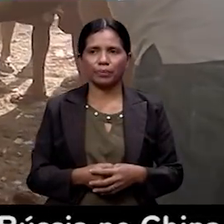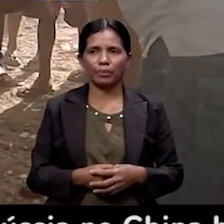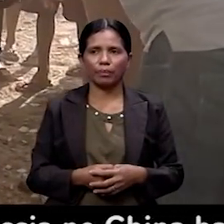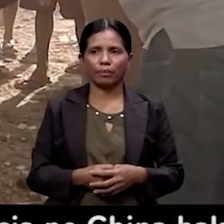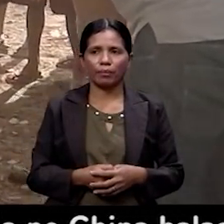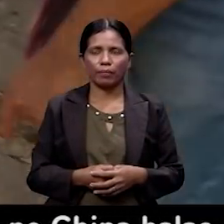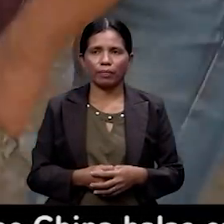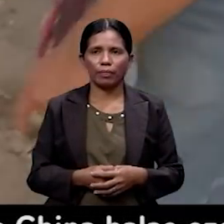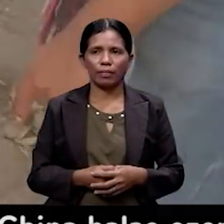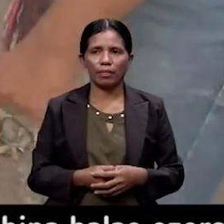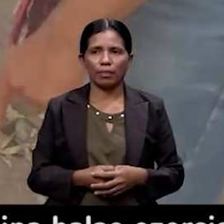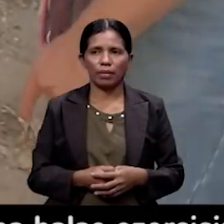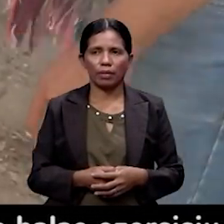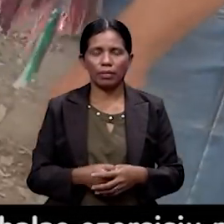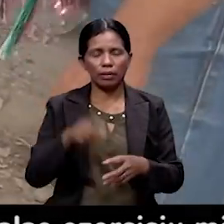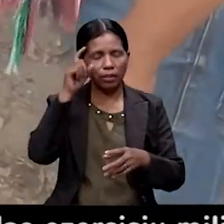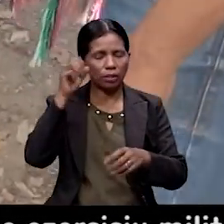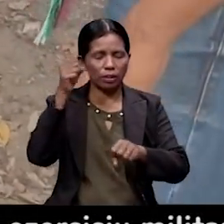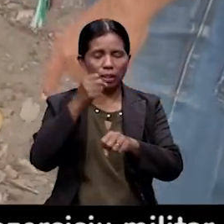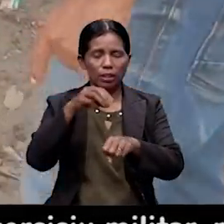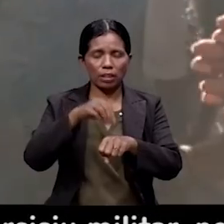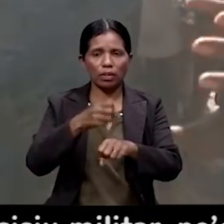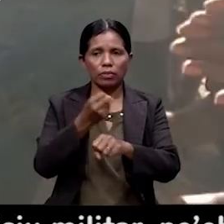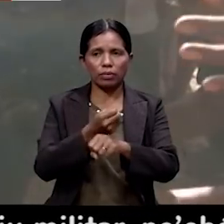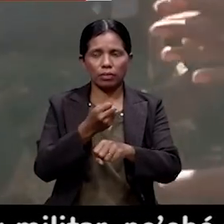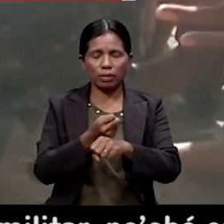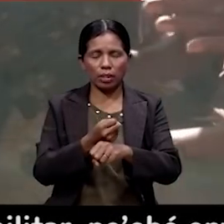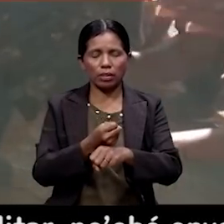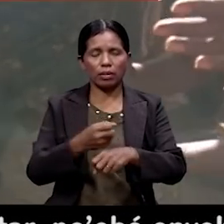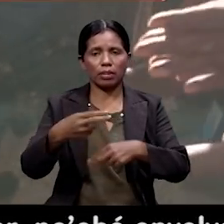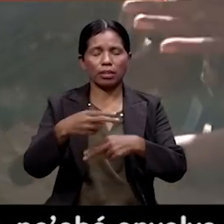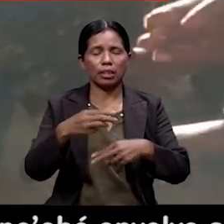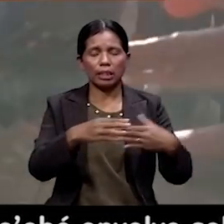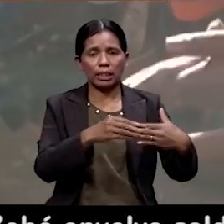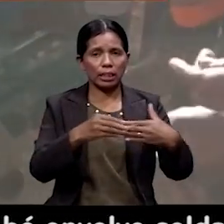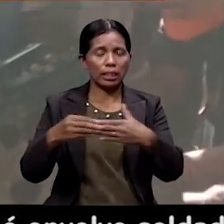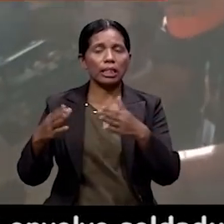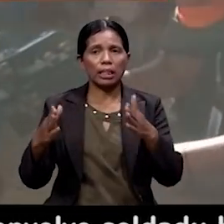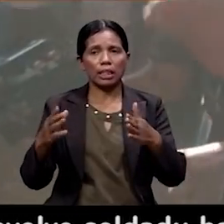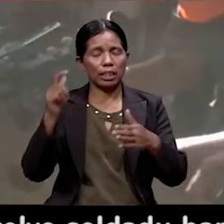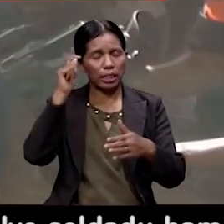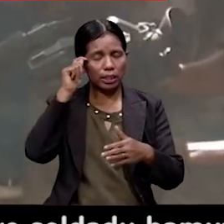Ia okasiaun nemos sanana hatur fatuk dahuluk ba monumentu nebe lider nasional ne sehari ba luta